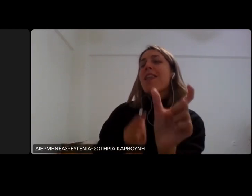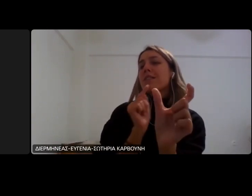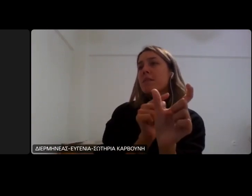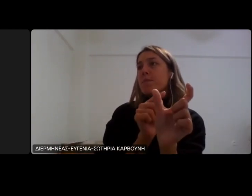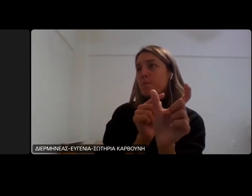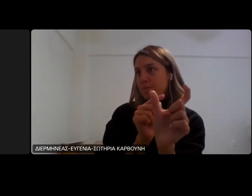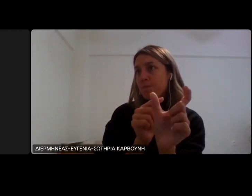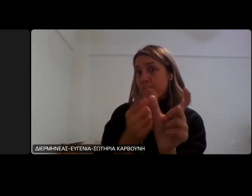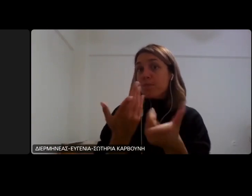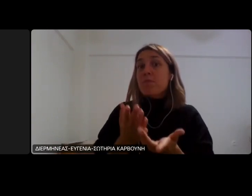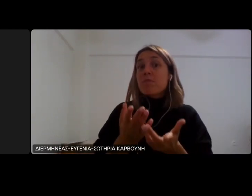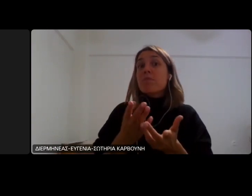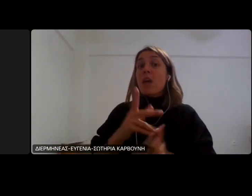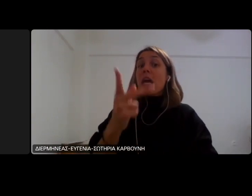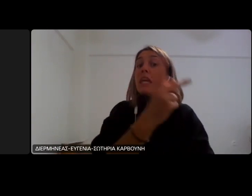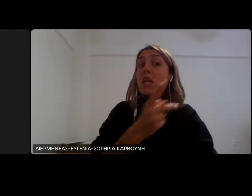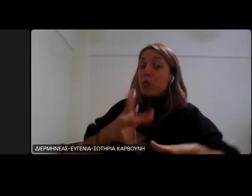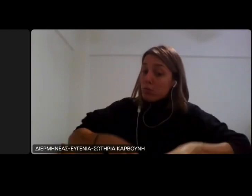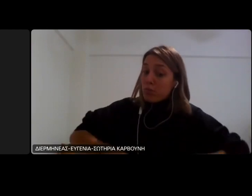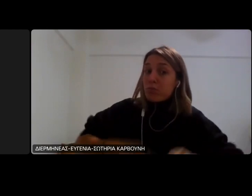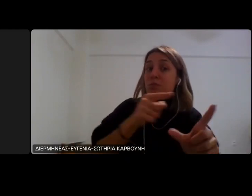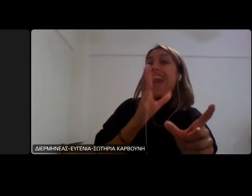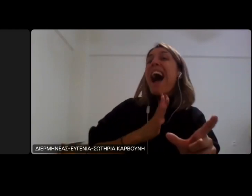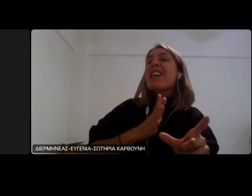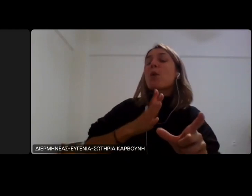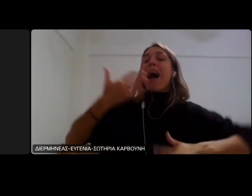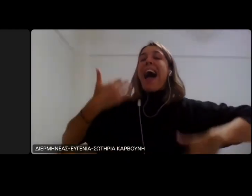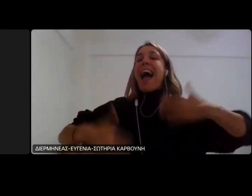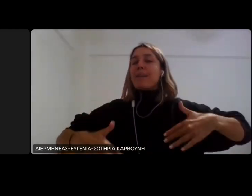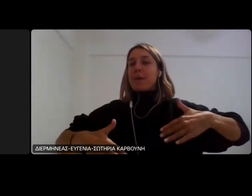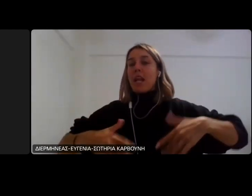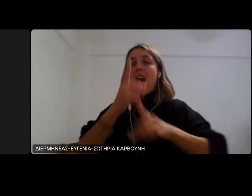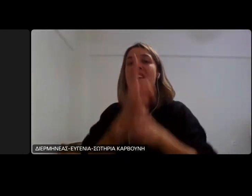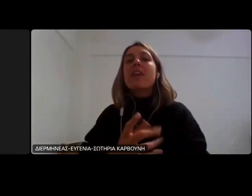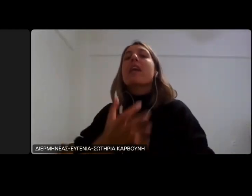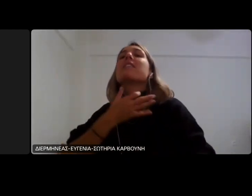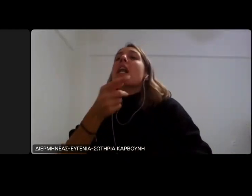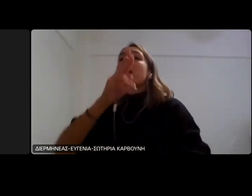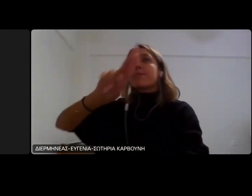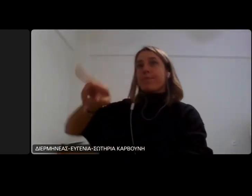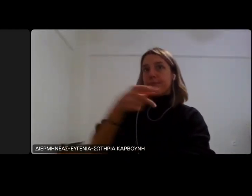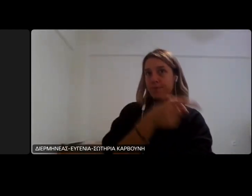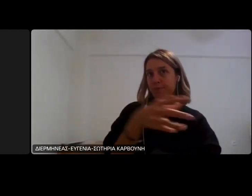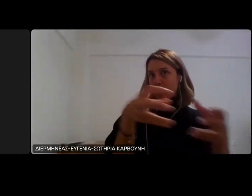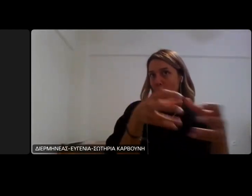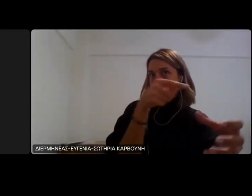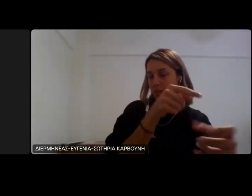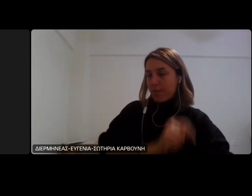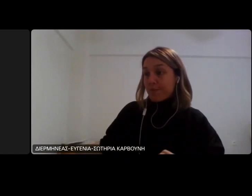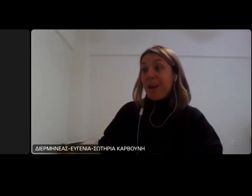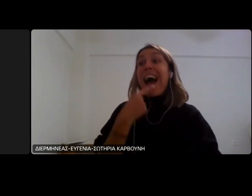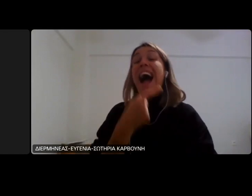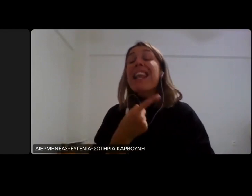ο αποδεκτός από την κοινότητά τους είναι άτομα με αναπηρία. Και όχι με ειδικές ανάγκες. Το ακτικό λέξο όμως αμαία,